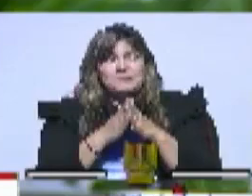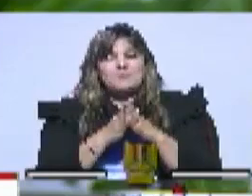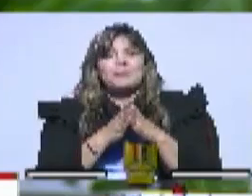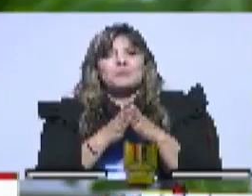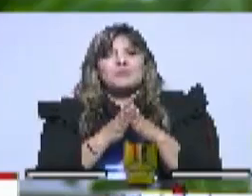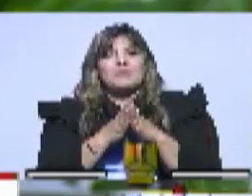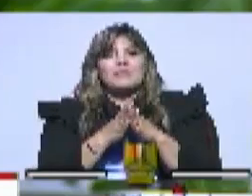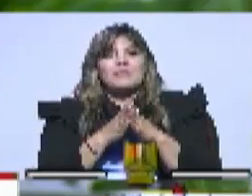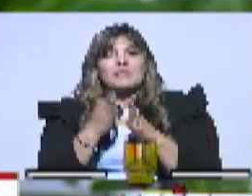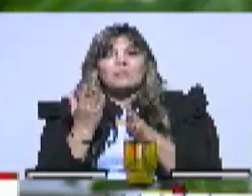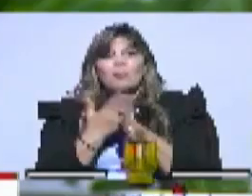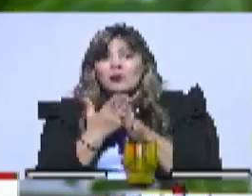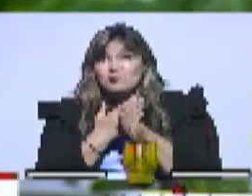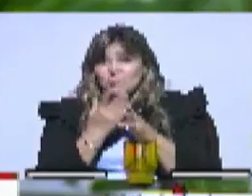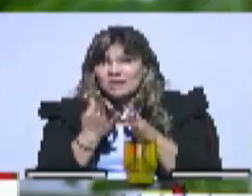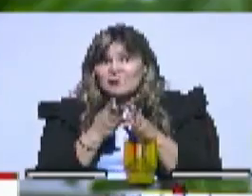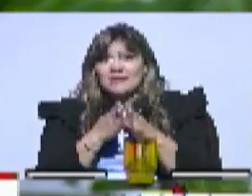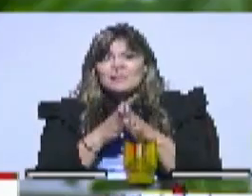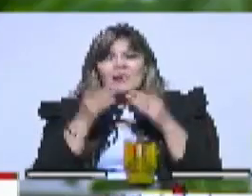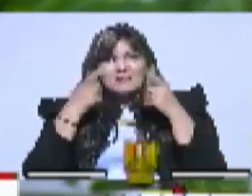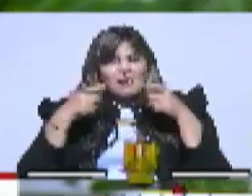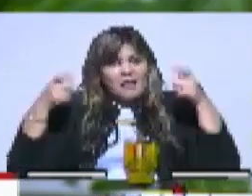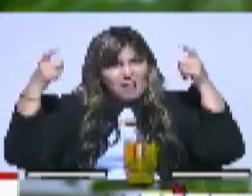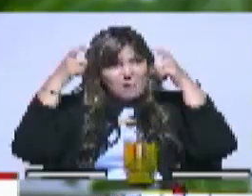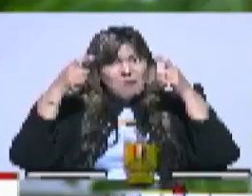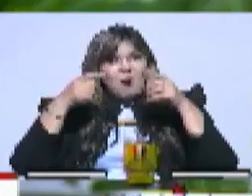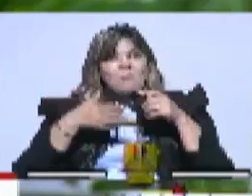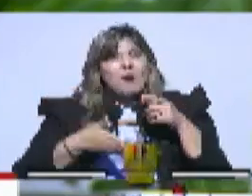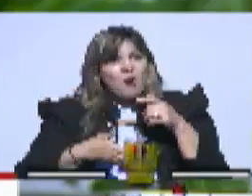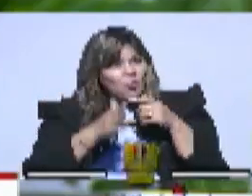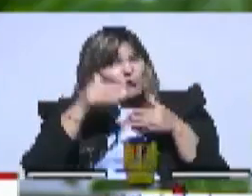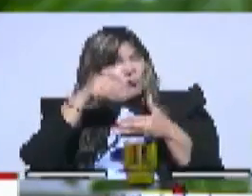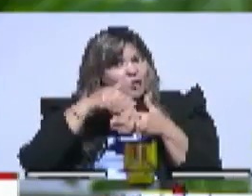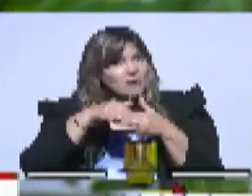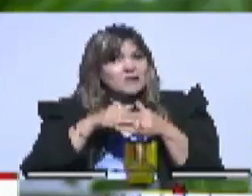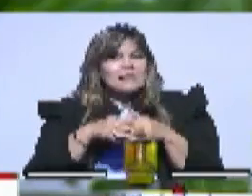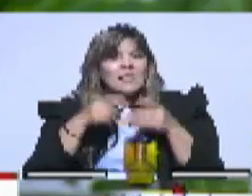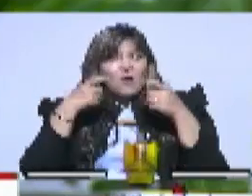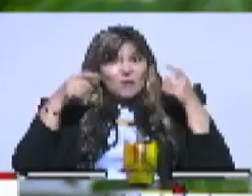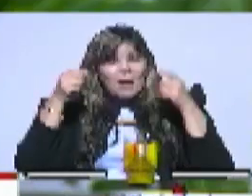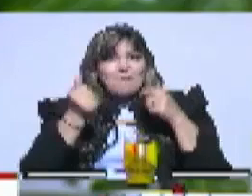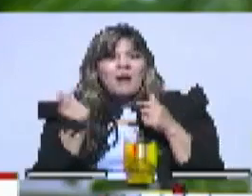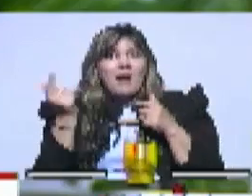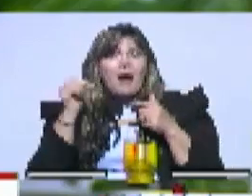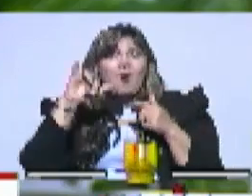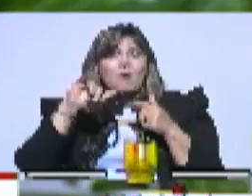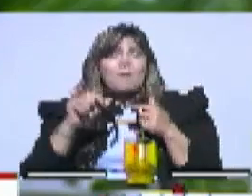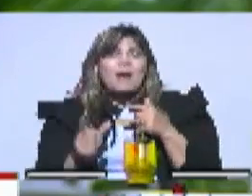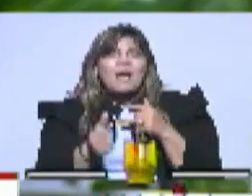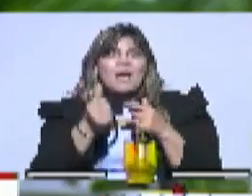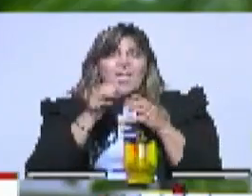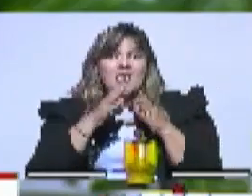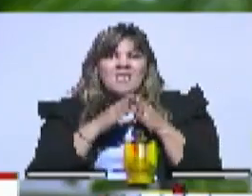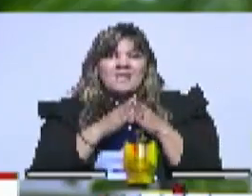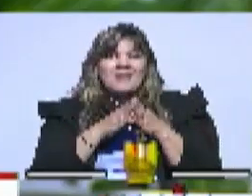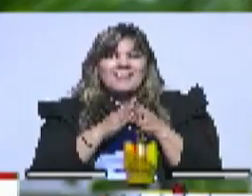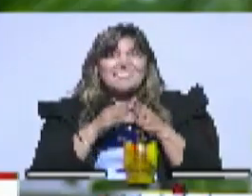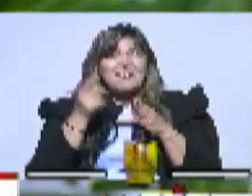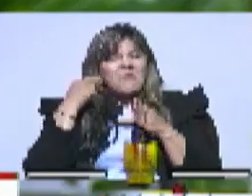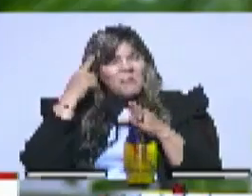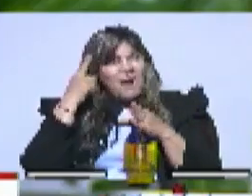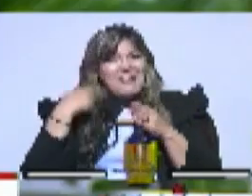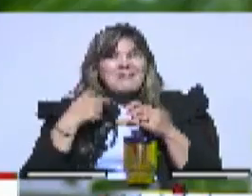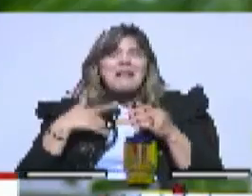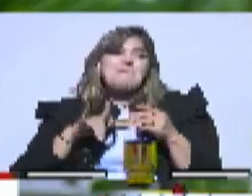لم أستغرب أنه البابا يروح وأنه الأنبا أرميا يروح. وبرضه بمناسبة الأنبا أرميا، هو عارف أن أنا متحيز